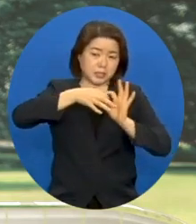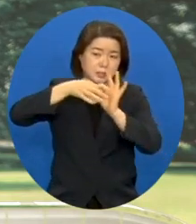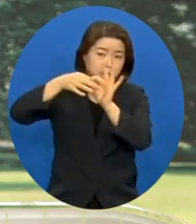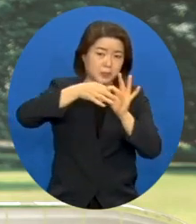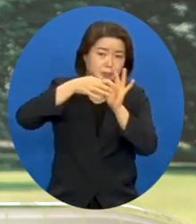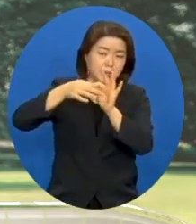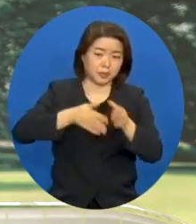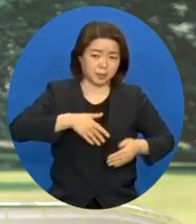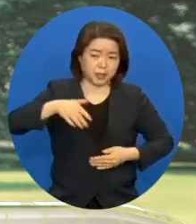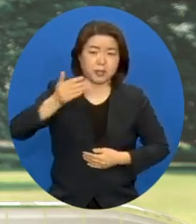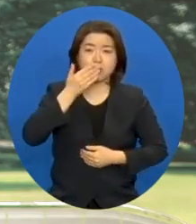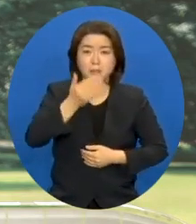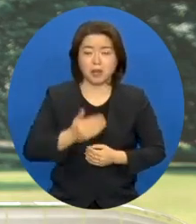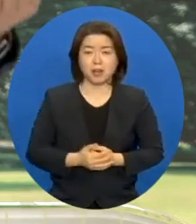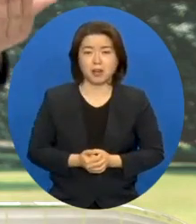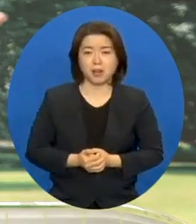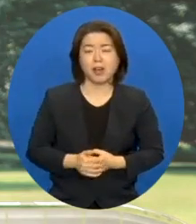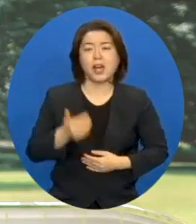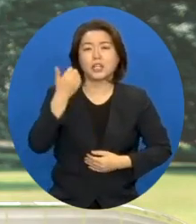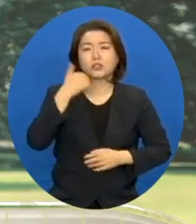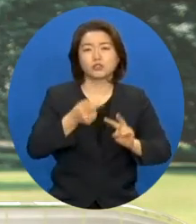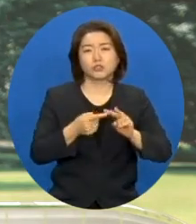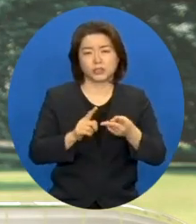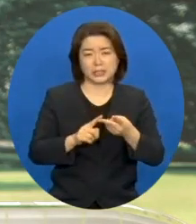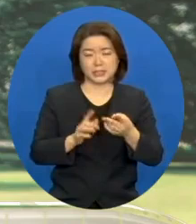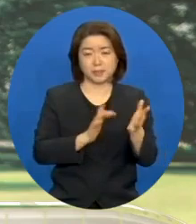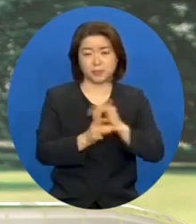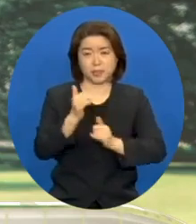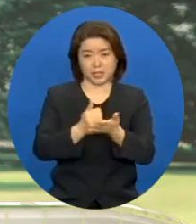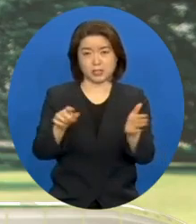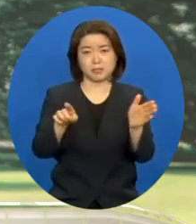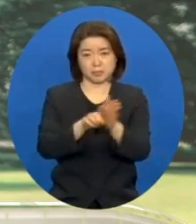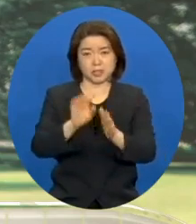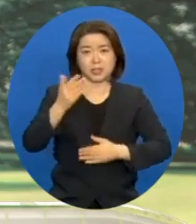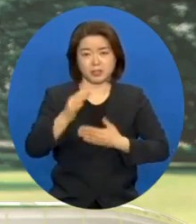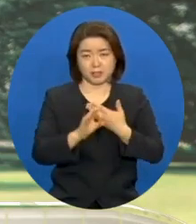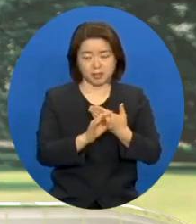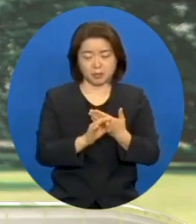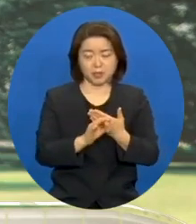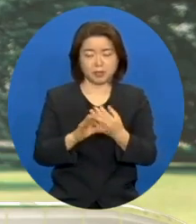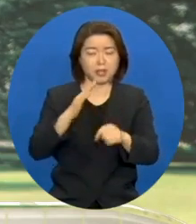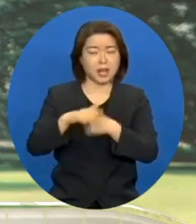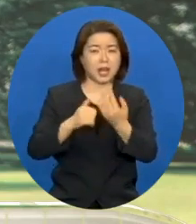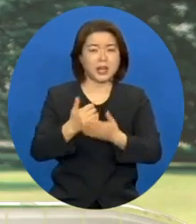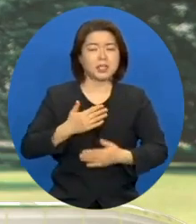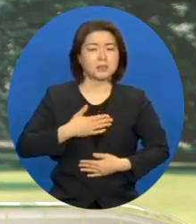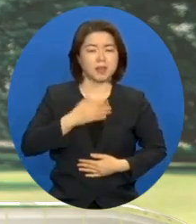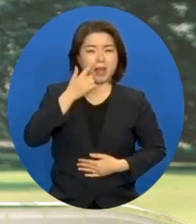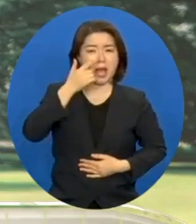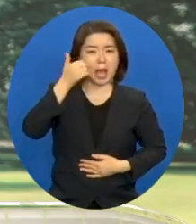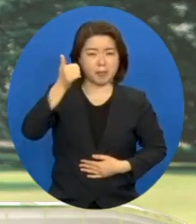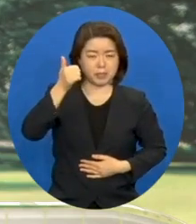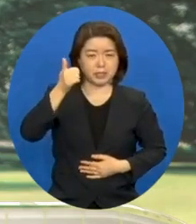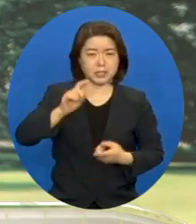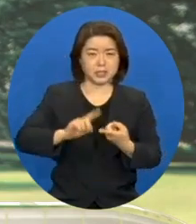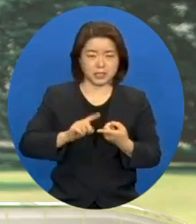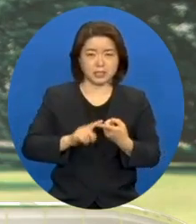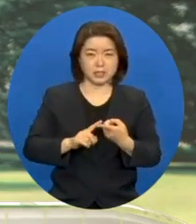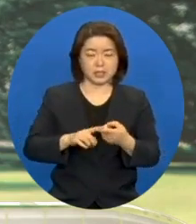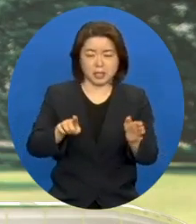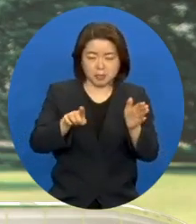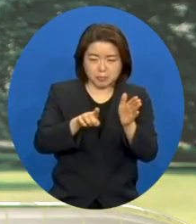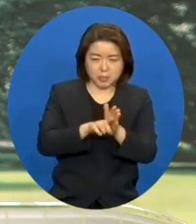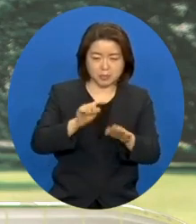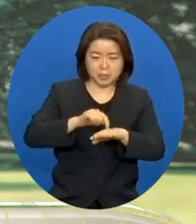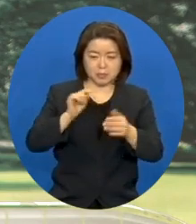된다는 겁니다. 그러니까 누구든지 예수를 믿게 되면 하나님이 나의 아버지라고 하는 믿음이